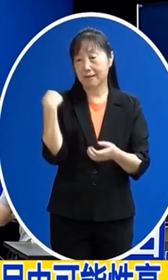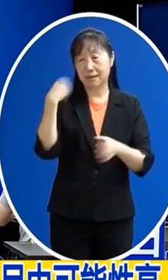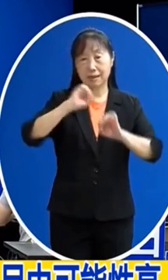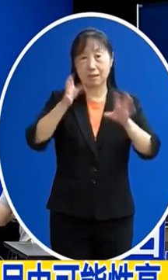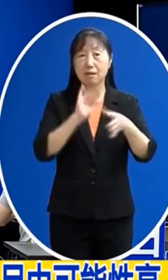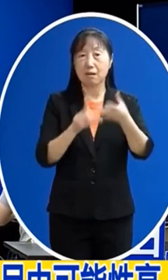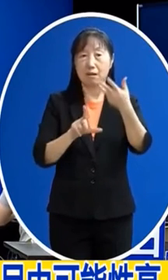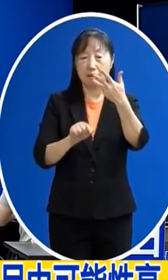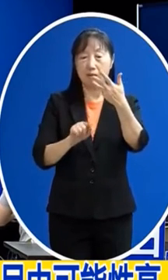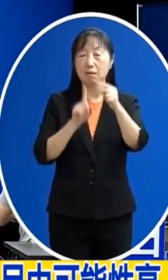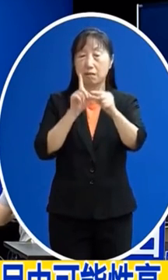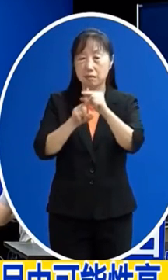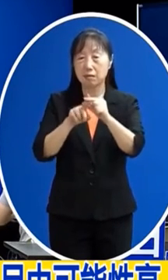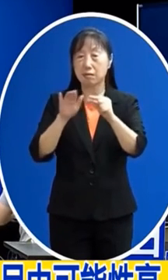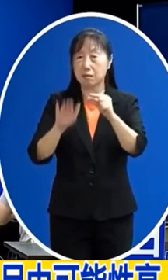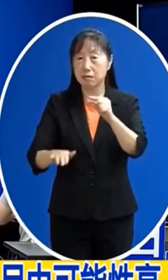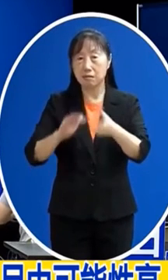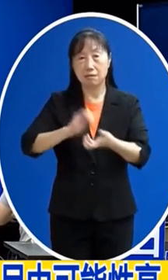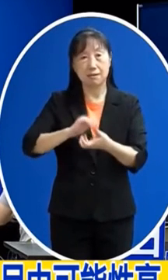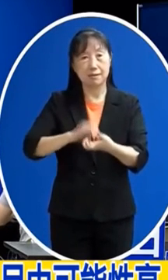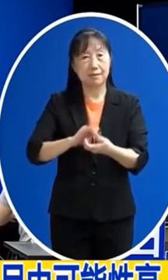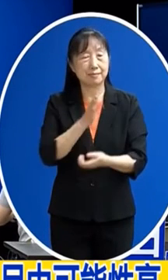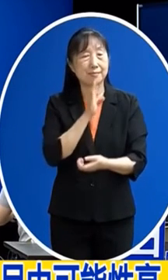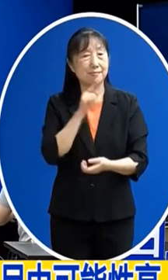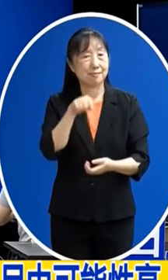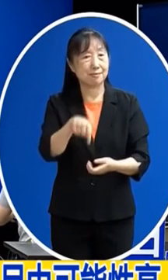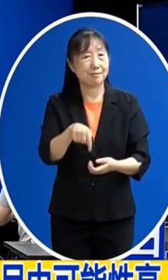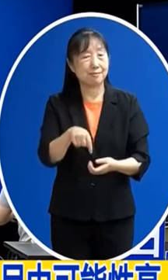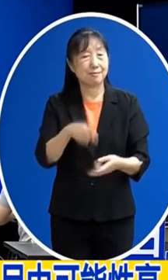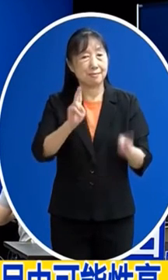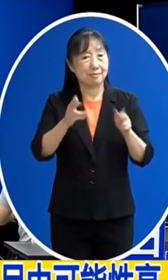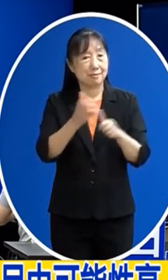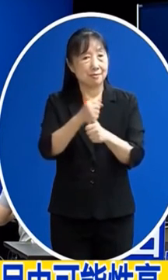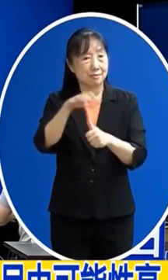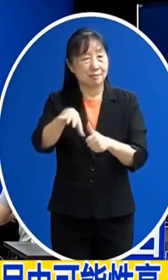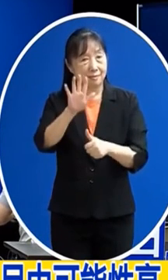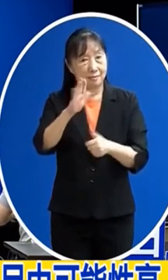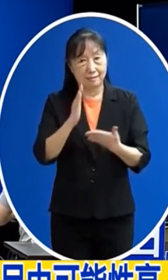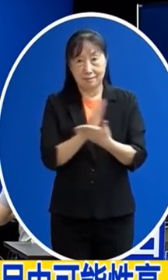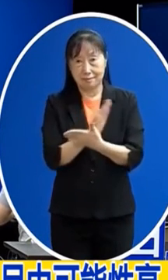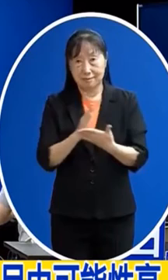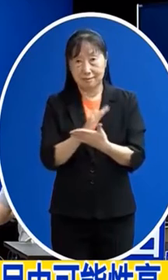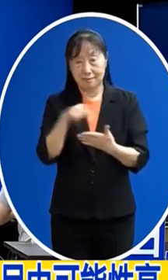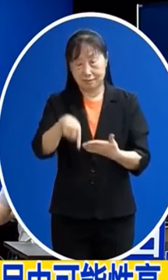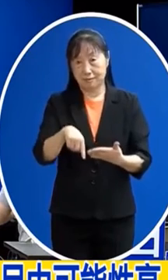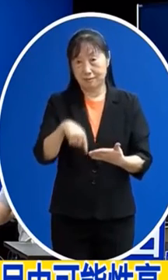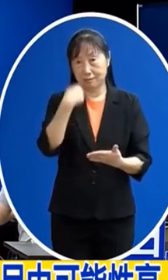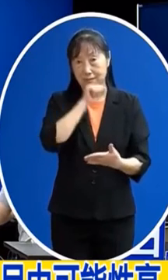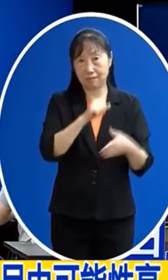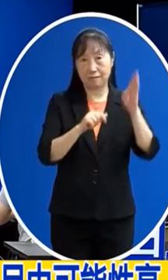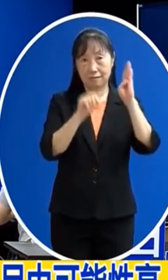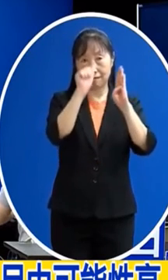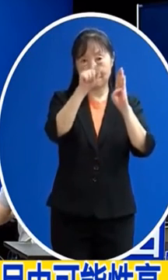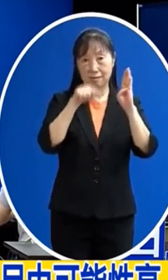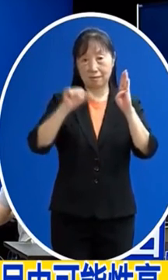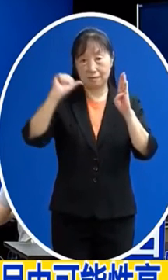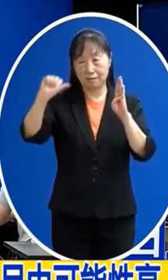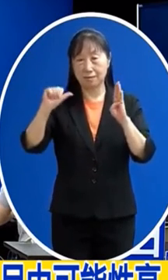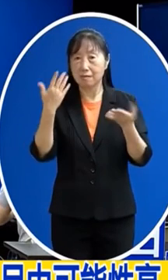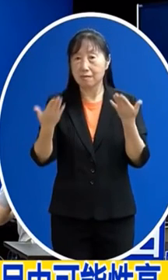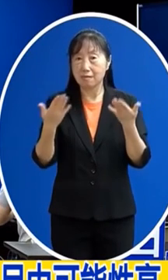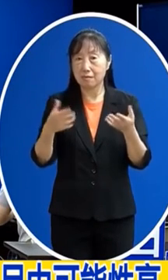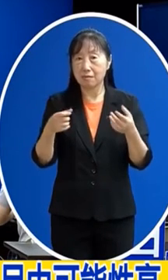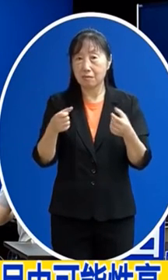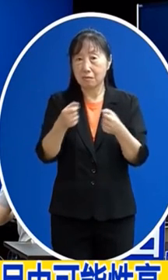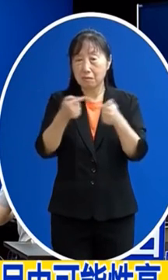在8月中或8月底，那我想问说，所以我们目前指挥中心是有评估国内 BA.5 大流行的可能时间点